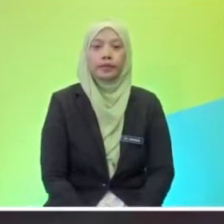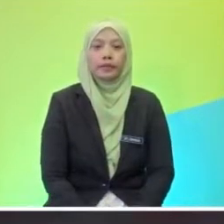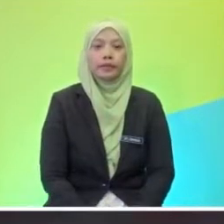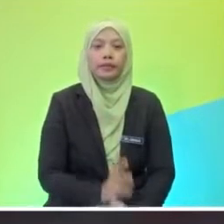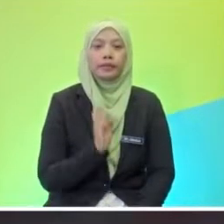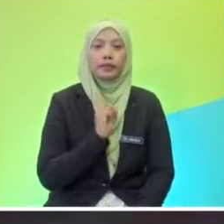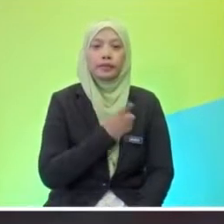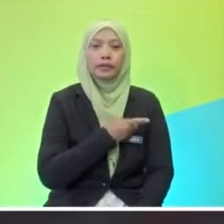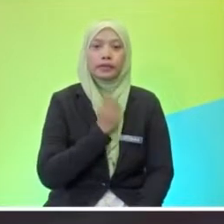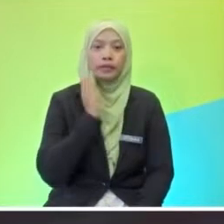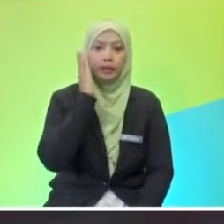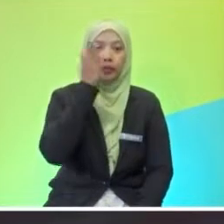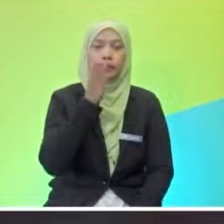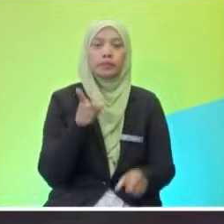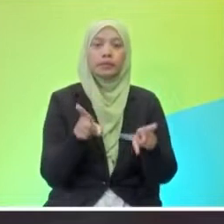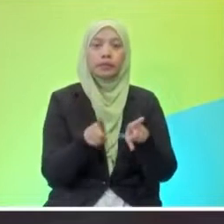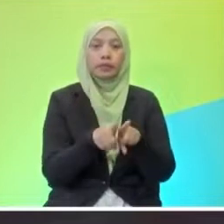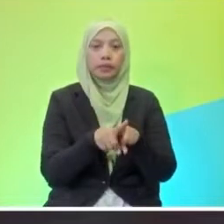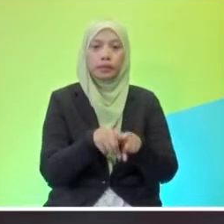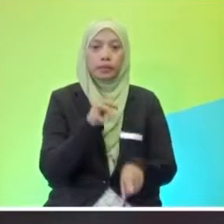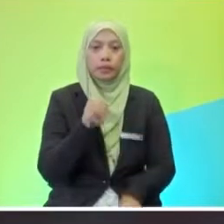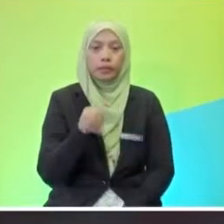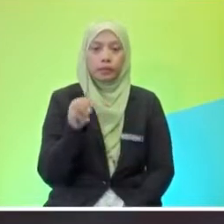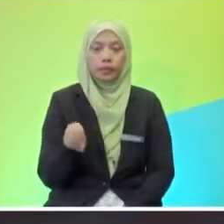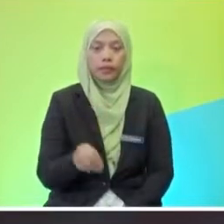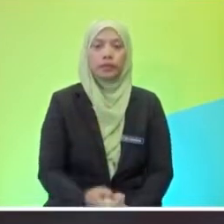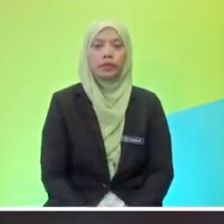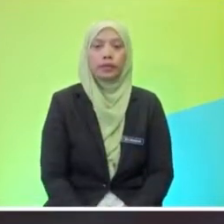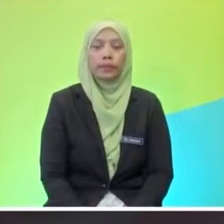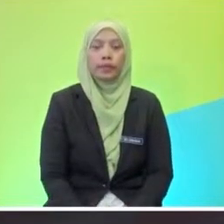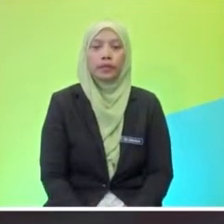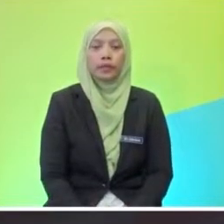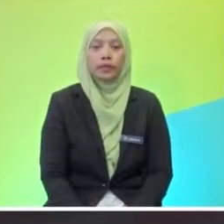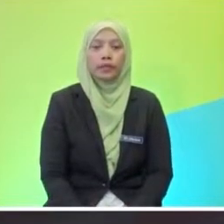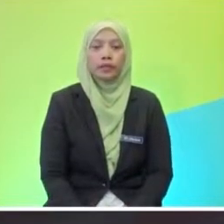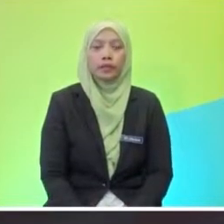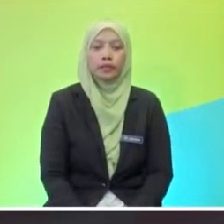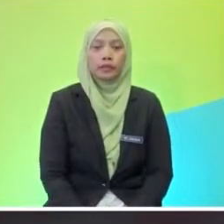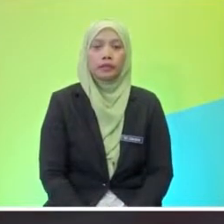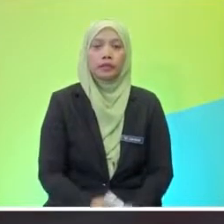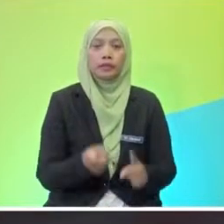ya Yang mana kita akan ada murid-murid yang akan bersama dengan kita Pada hari ini saya dipahamkan